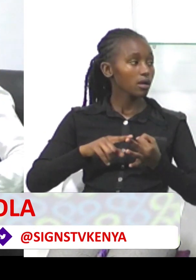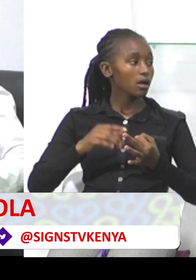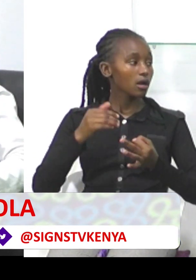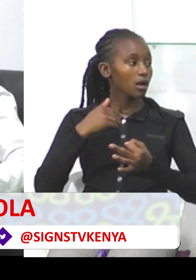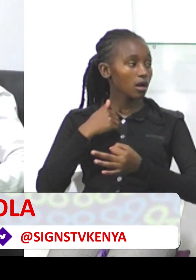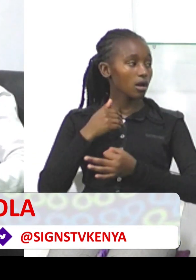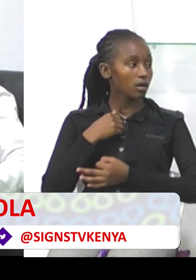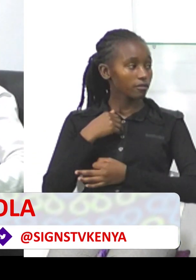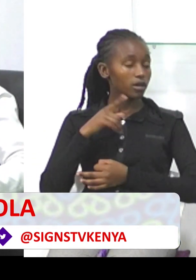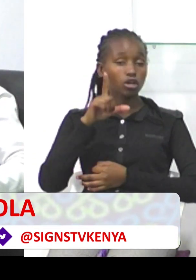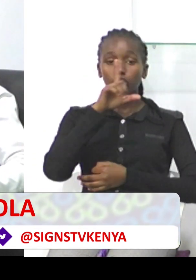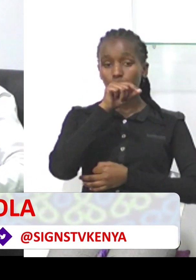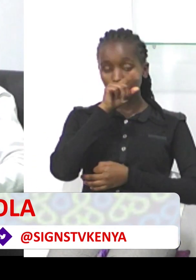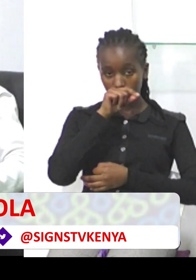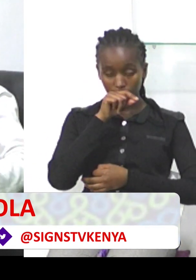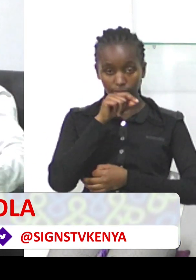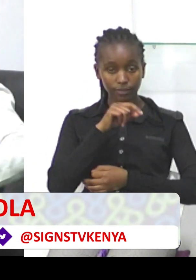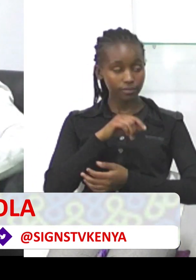naita Twitter.